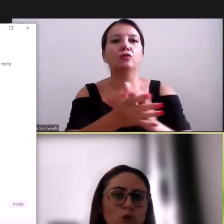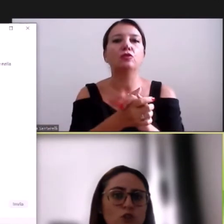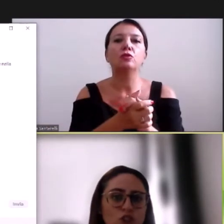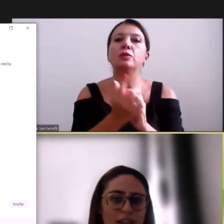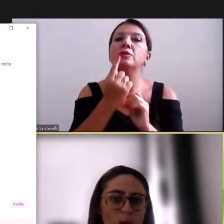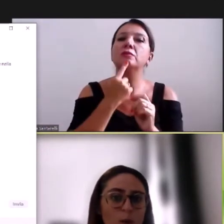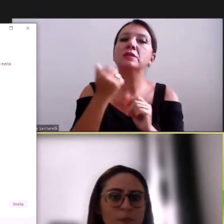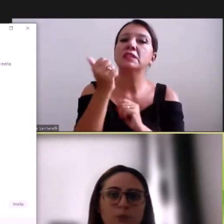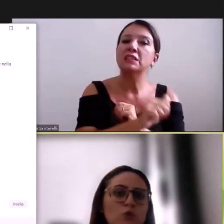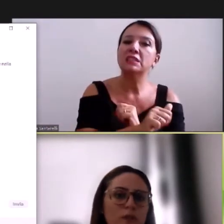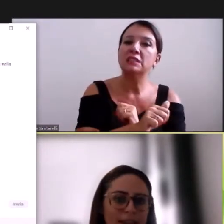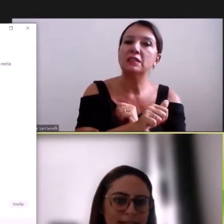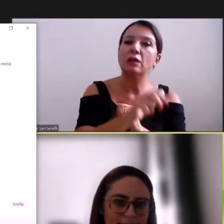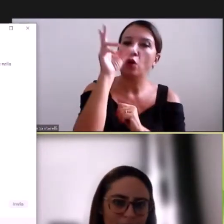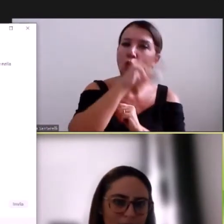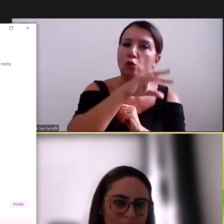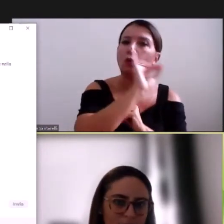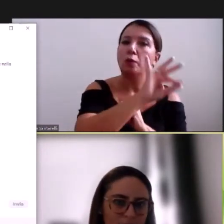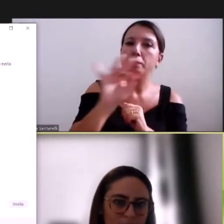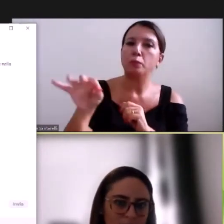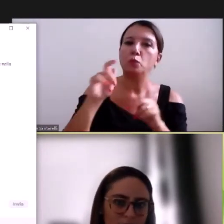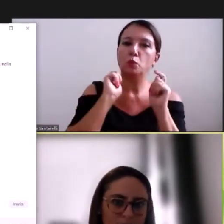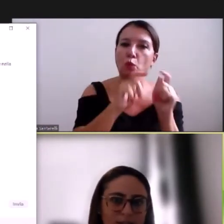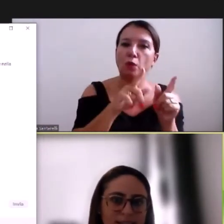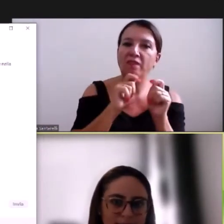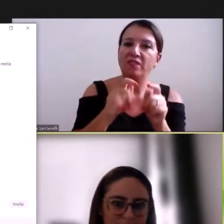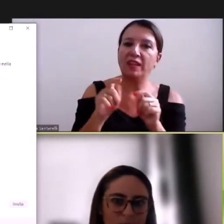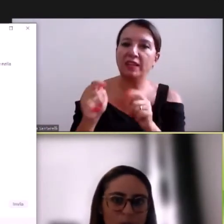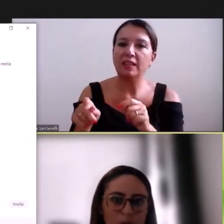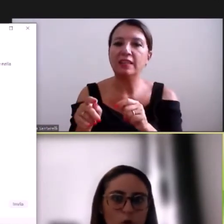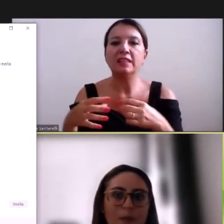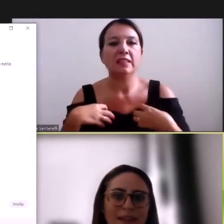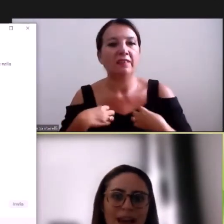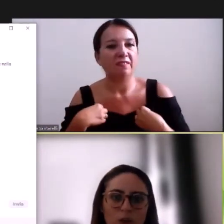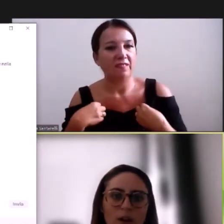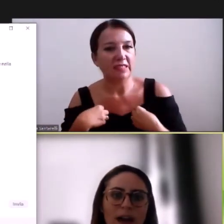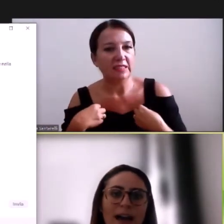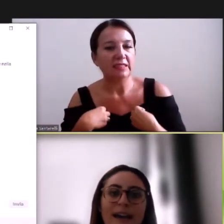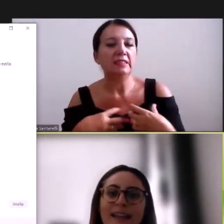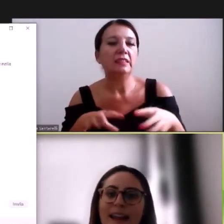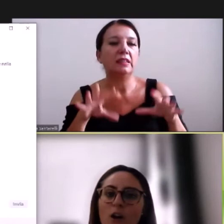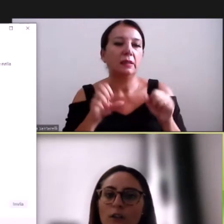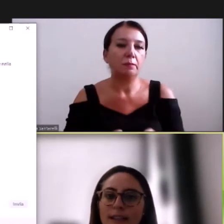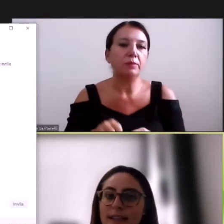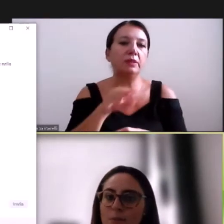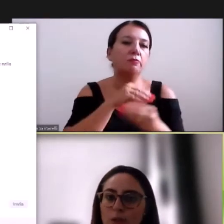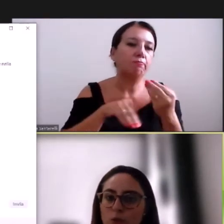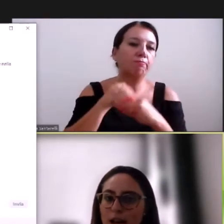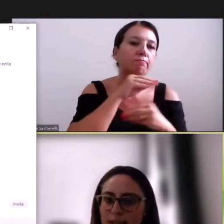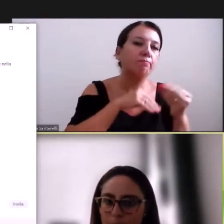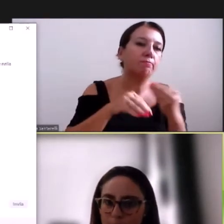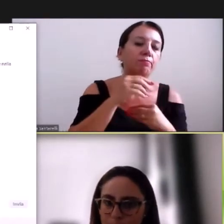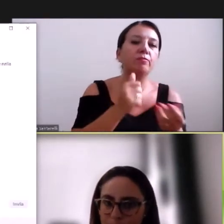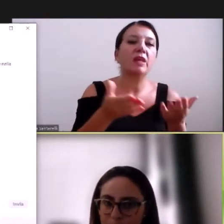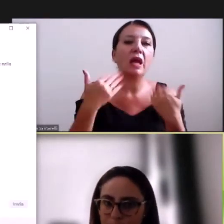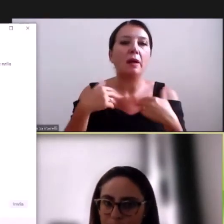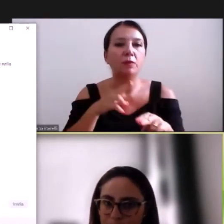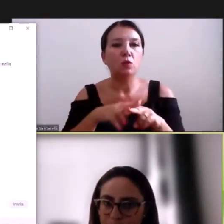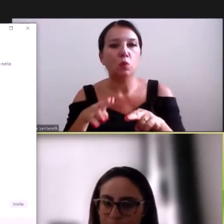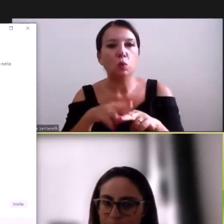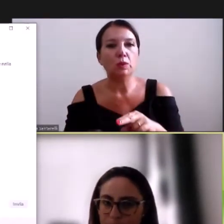dicendoci se conoscete qualche punto vendita di vestiti appunto impegnato anche nella raccolta degli abiti usati.